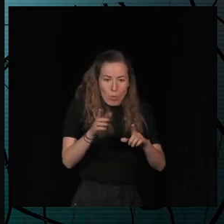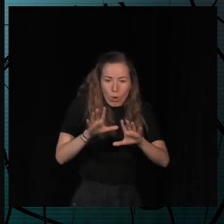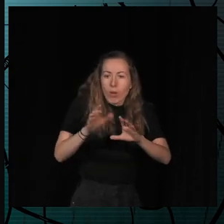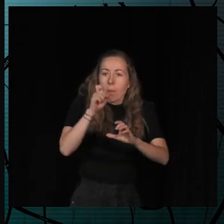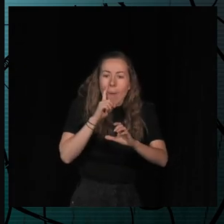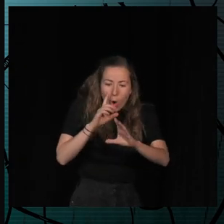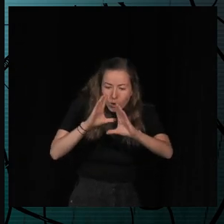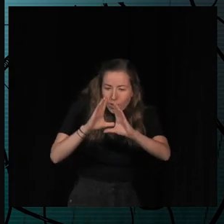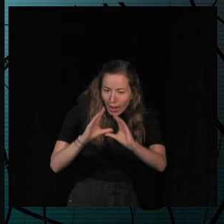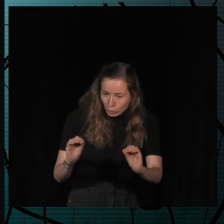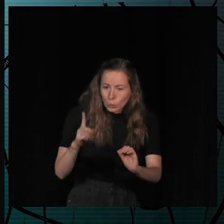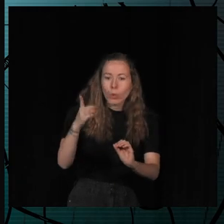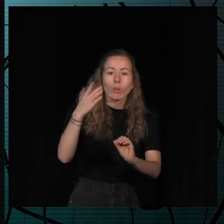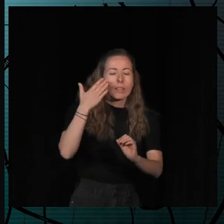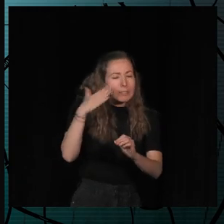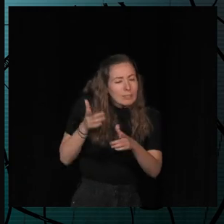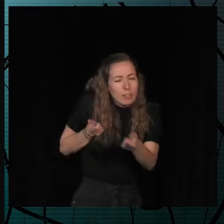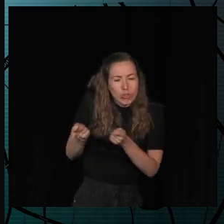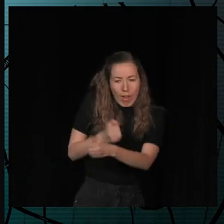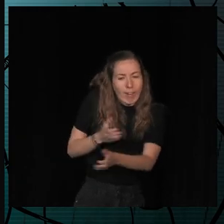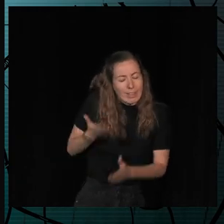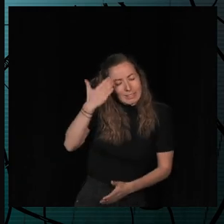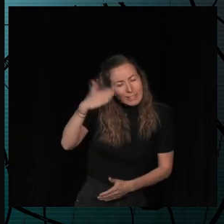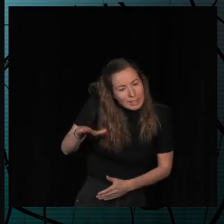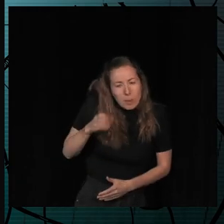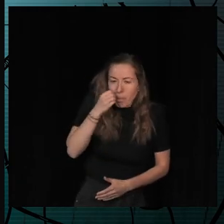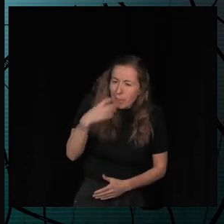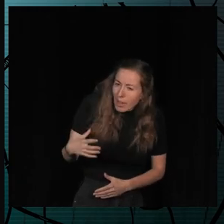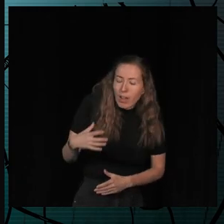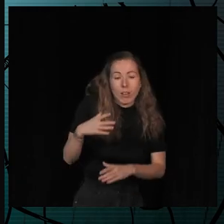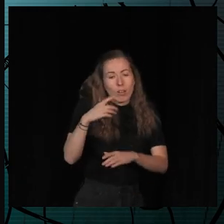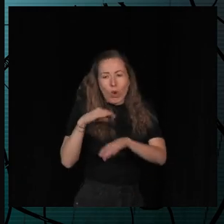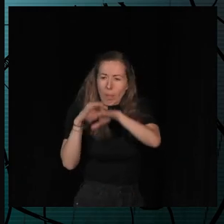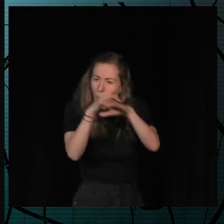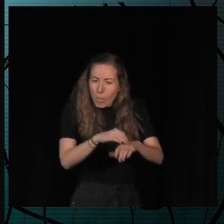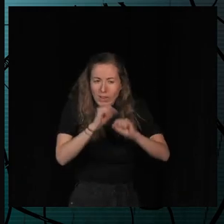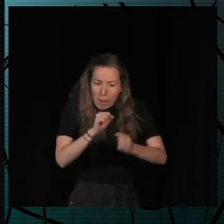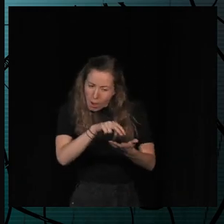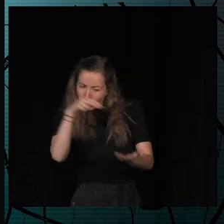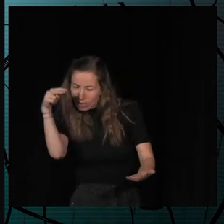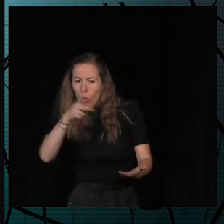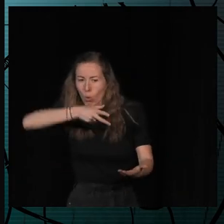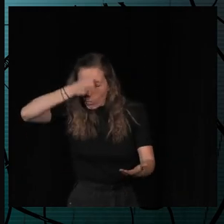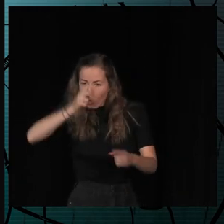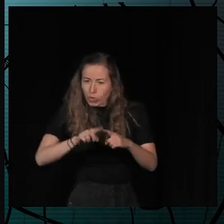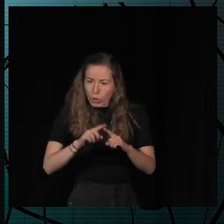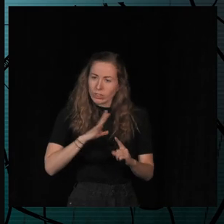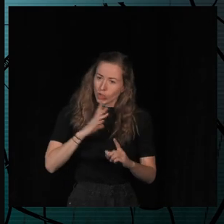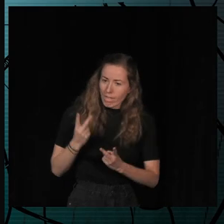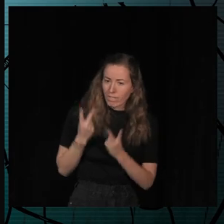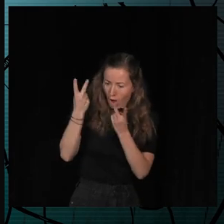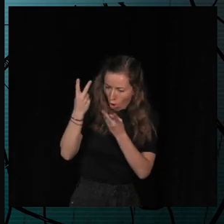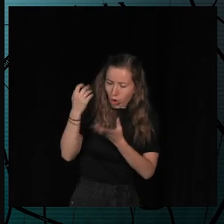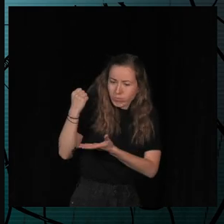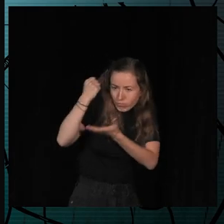que s'ils savent faire tout le reste bah ils savent aussi accompagner ça parce qu'ils ont l'esprit critique et qu'ils ont bah les valeurs de leur